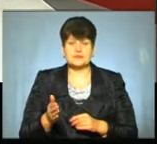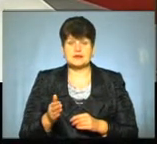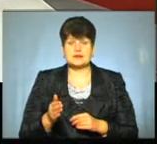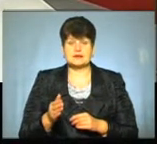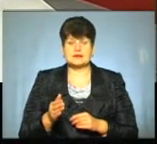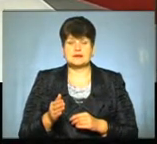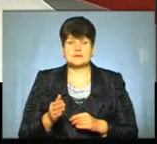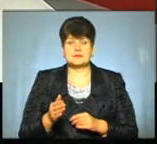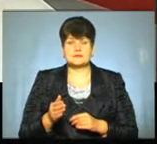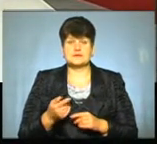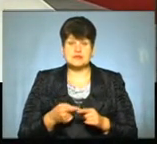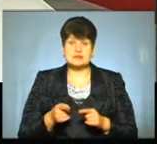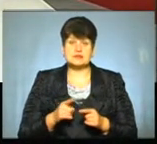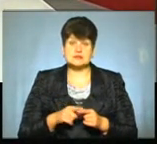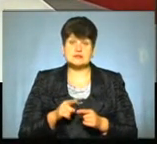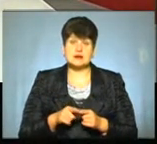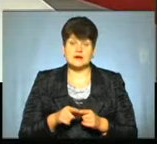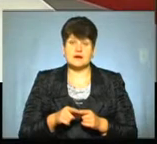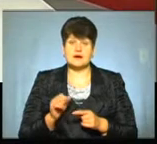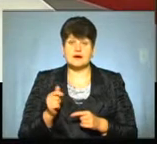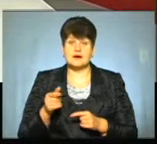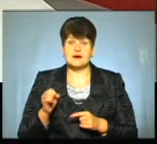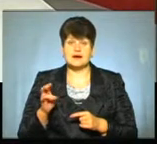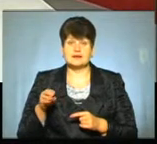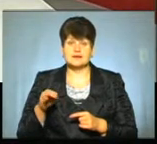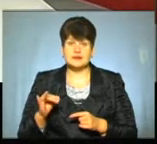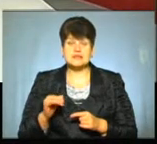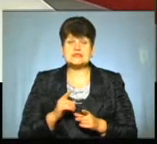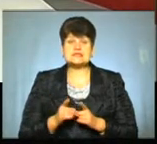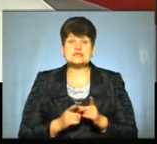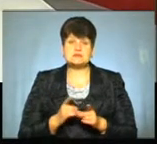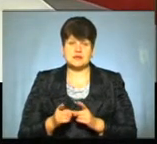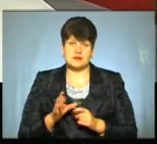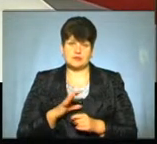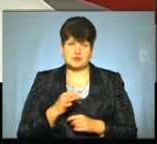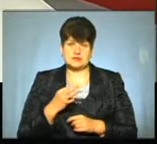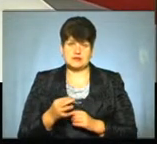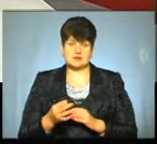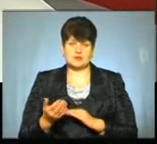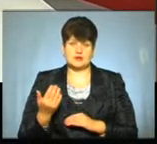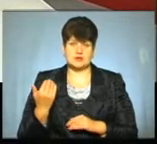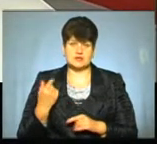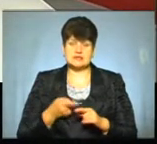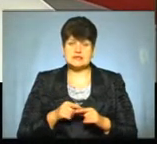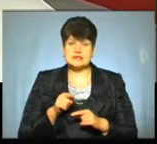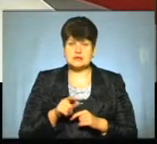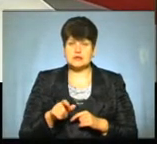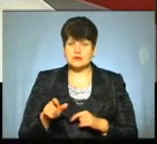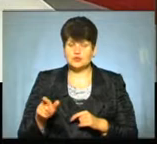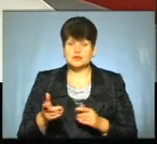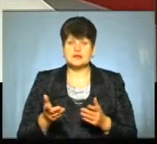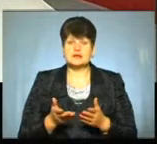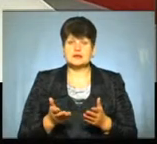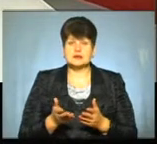будуть сертифікуватися. Ну, це, власне, агенти змін, як було сказано скоріше ще. Це ті люди,